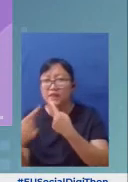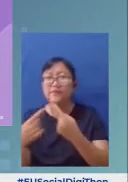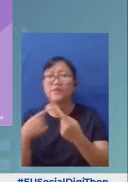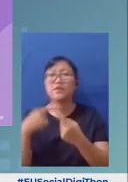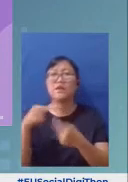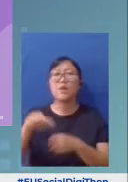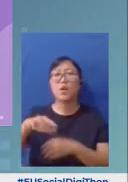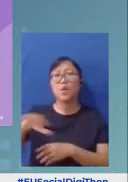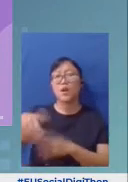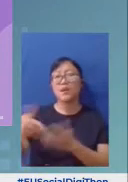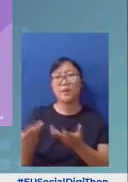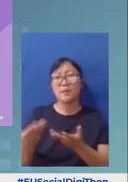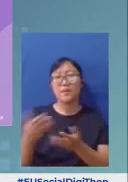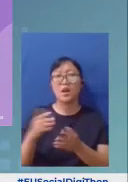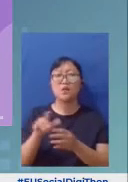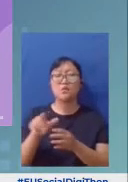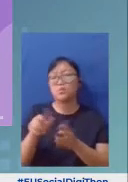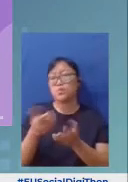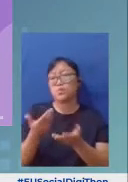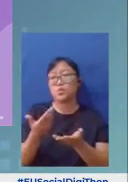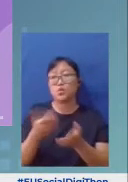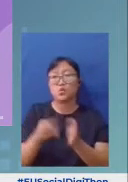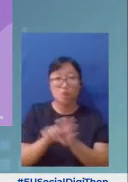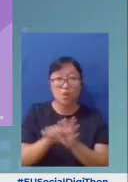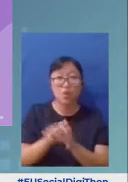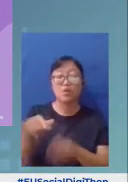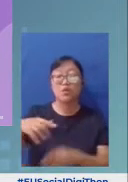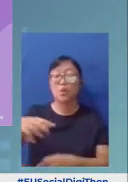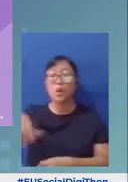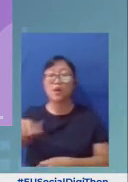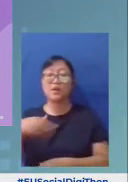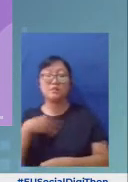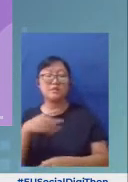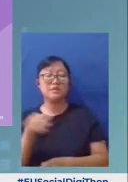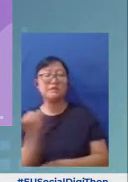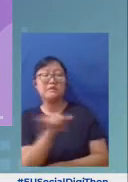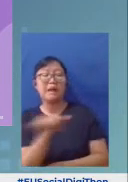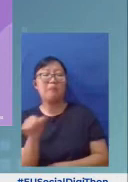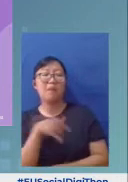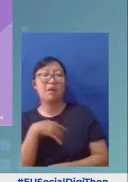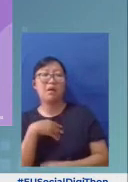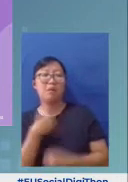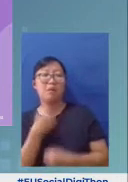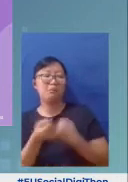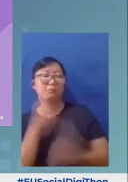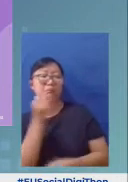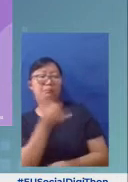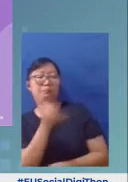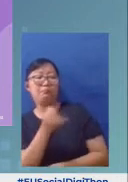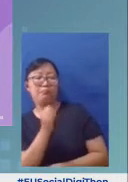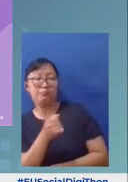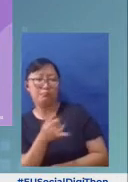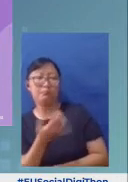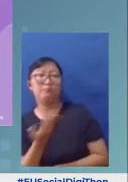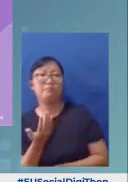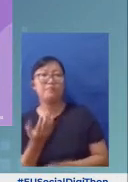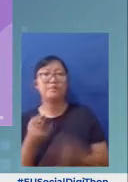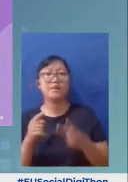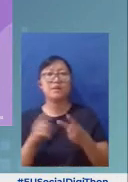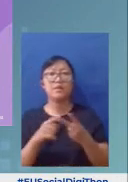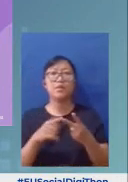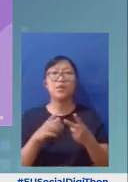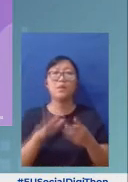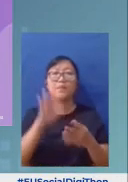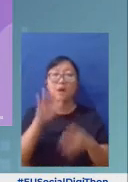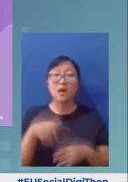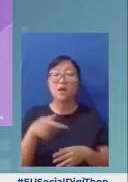dalam keluarga tuh saling merendahkan, atau selama ini ternyata anaknya ini terus-terusan justru dibully di dalam keluarga.